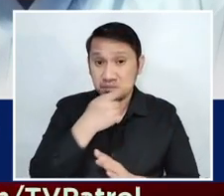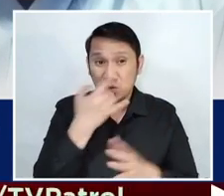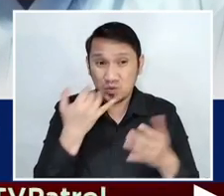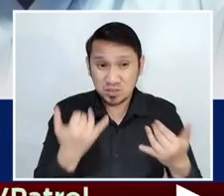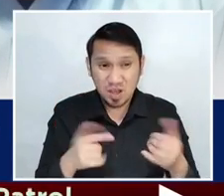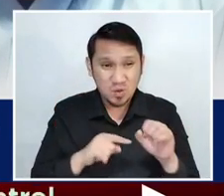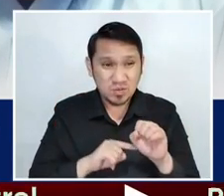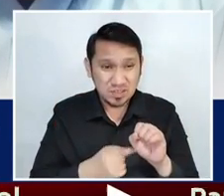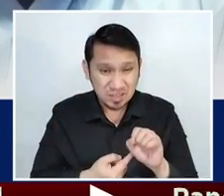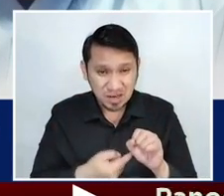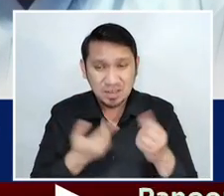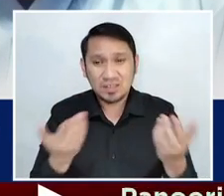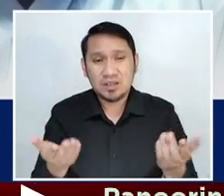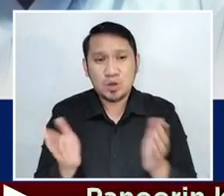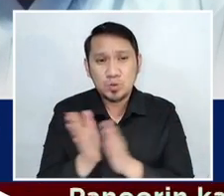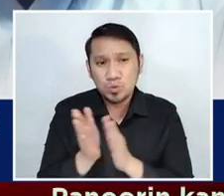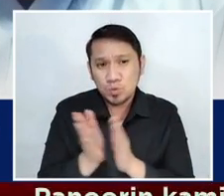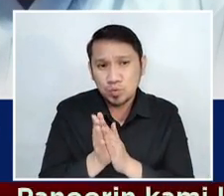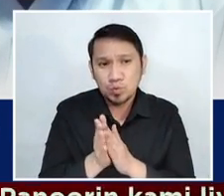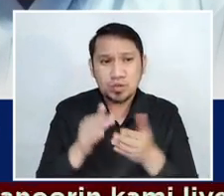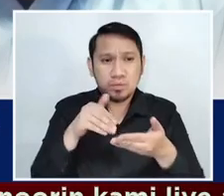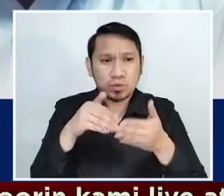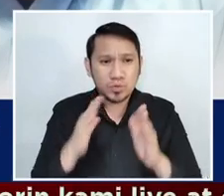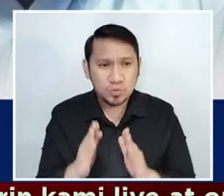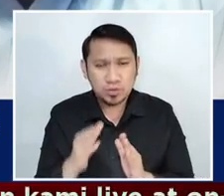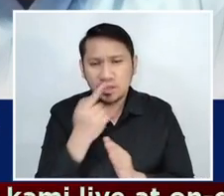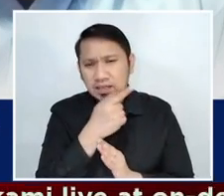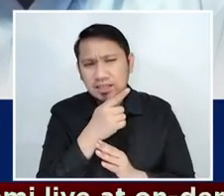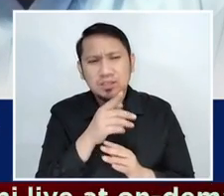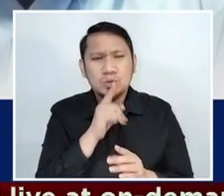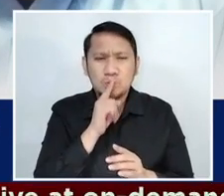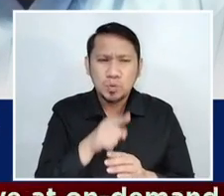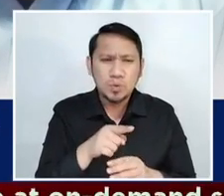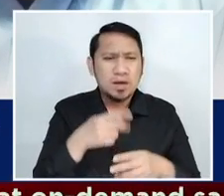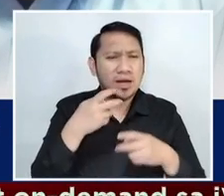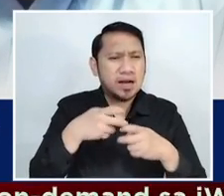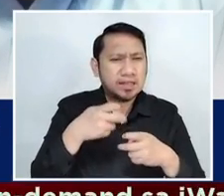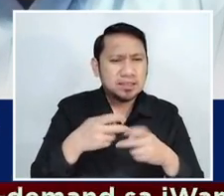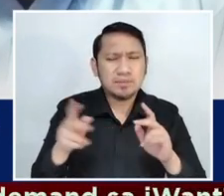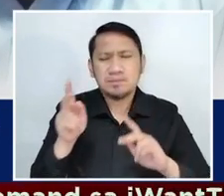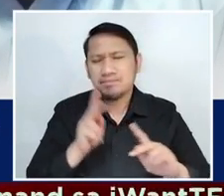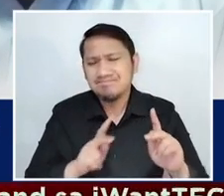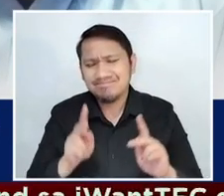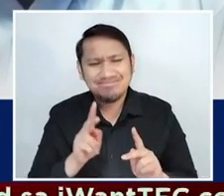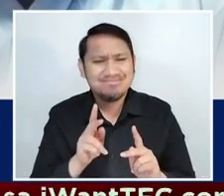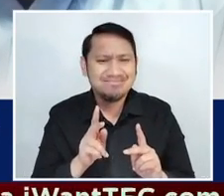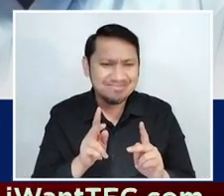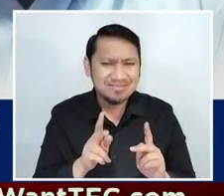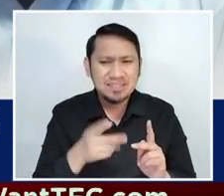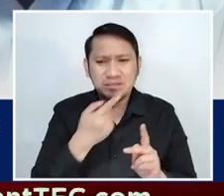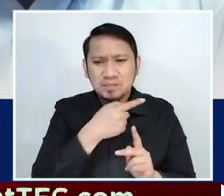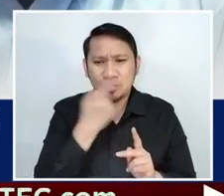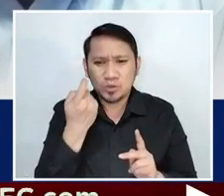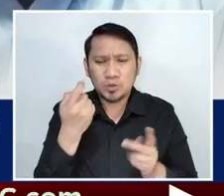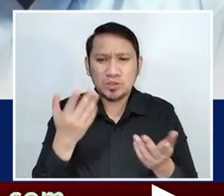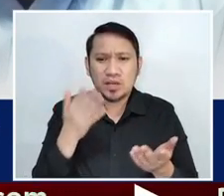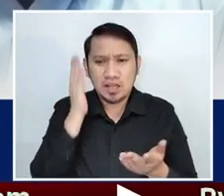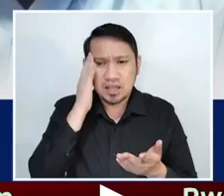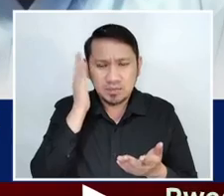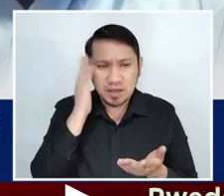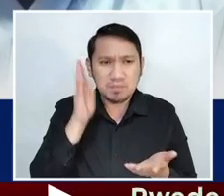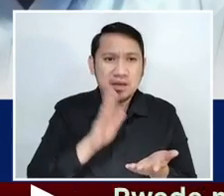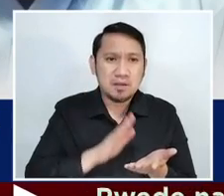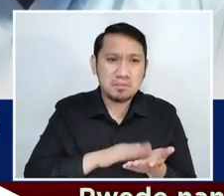ng estudyante, di ba? Oo, hirap pa rin ang mga tao dahil alam namin yan yung mataas na bilihin,